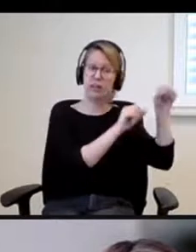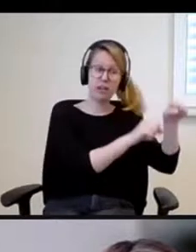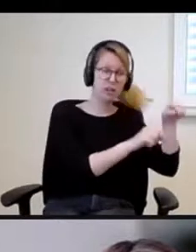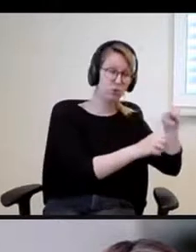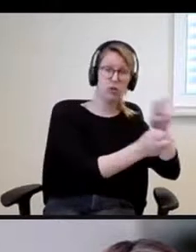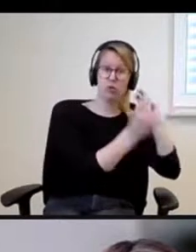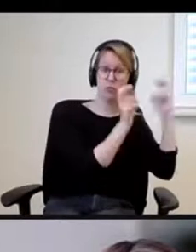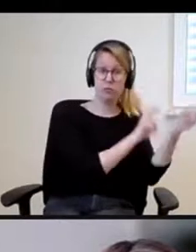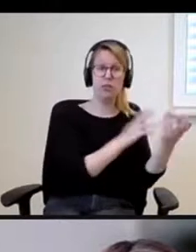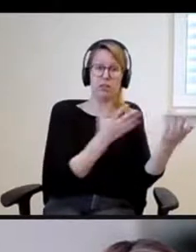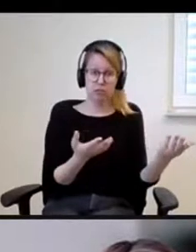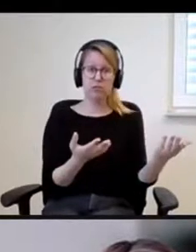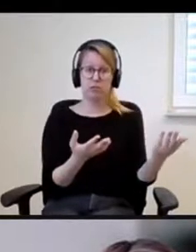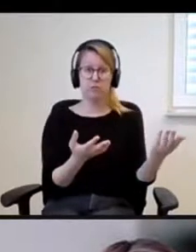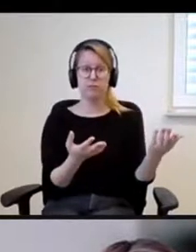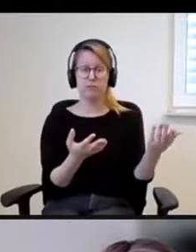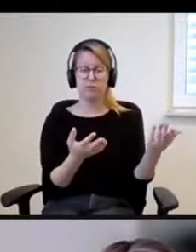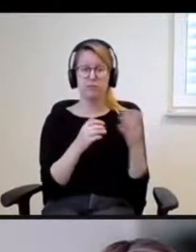mit Führung gehen,